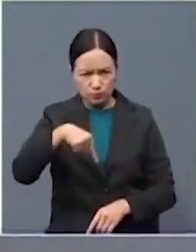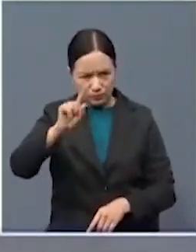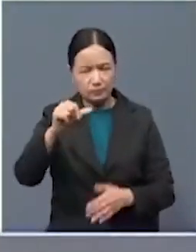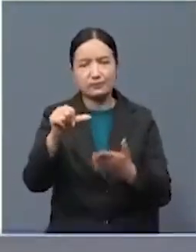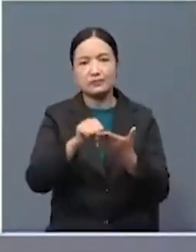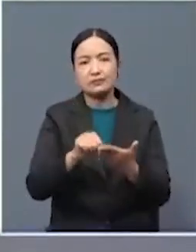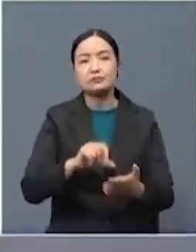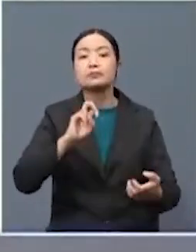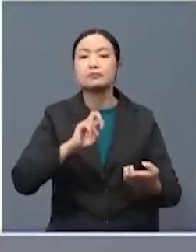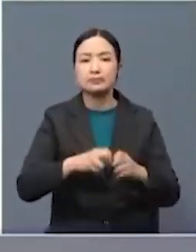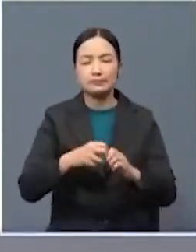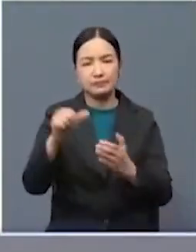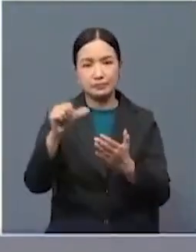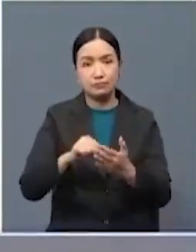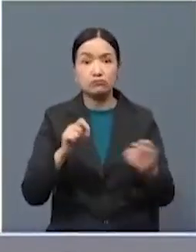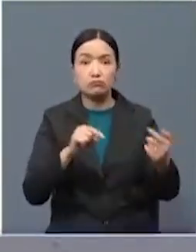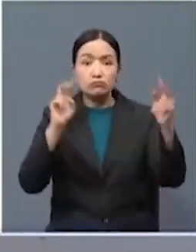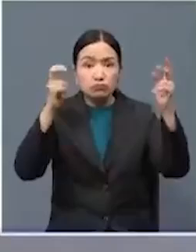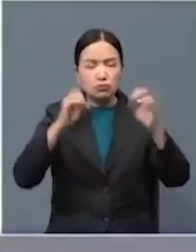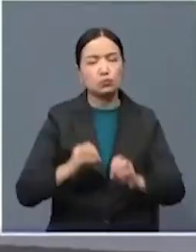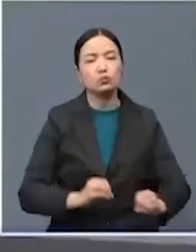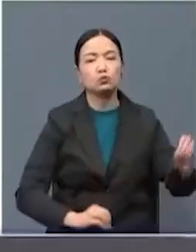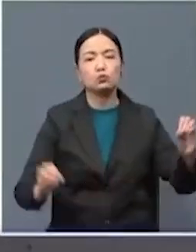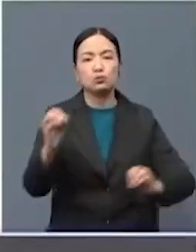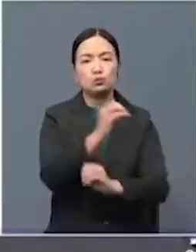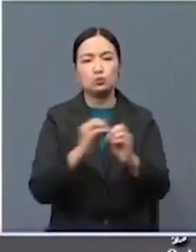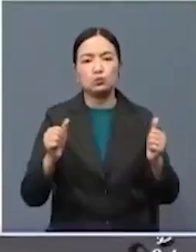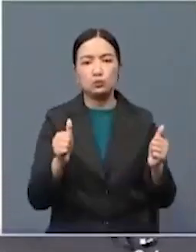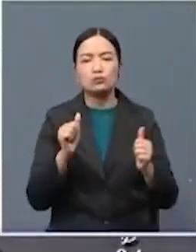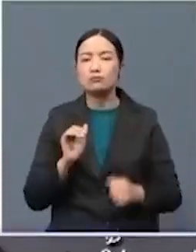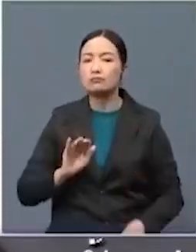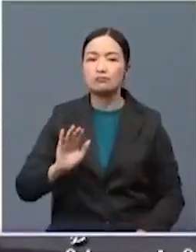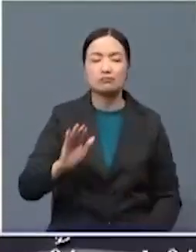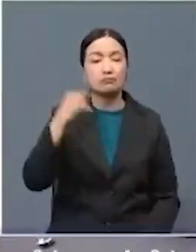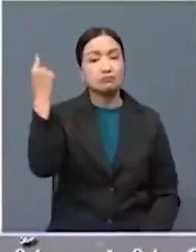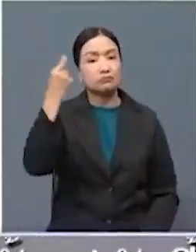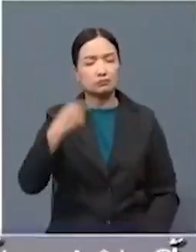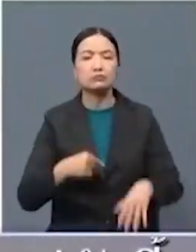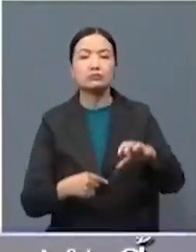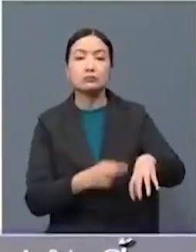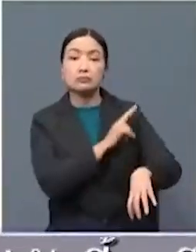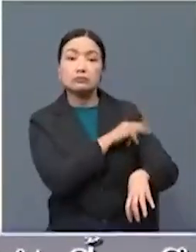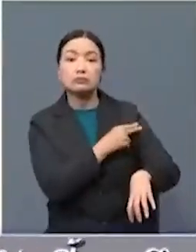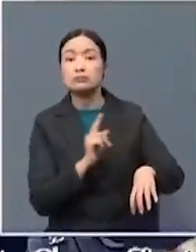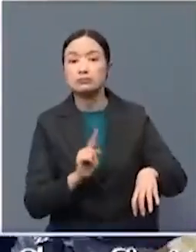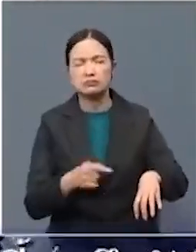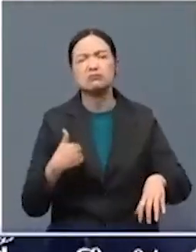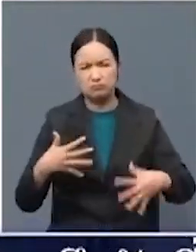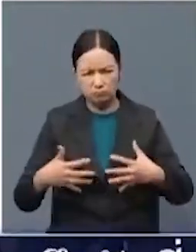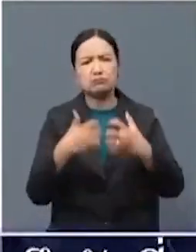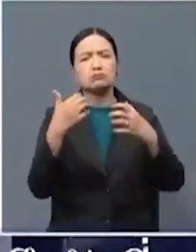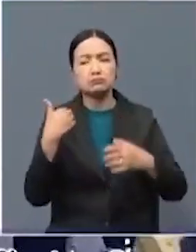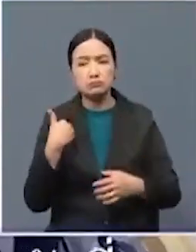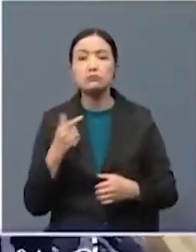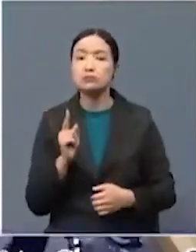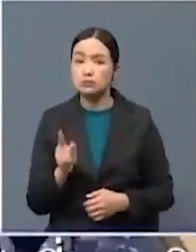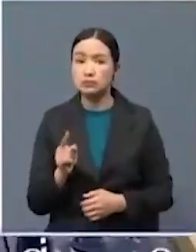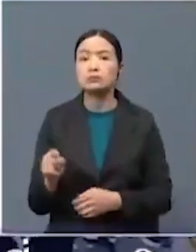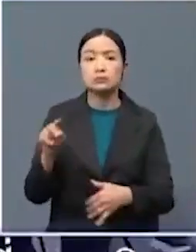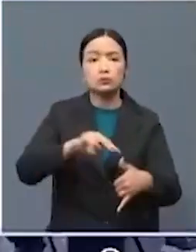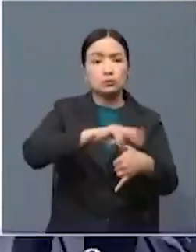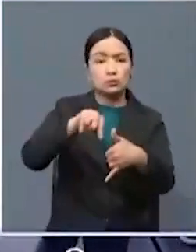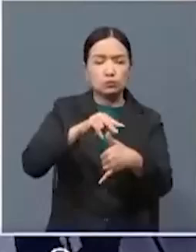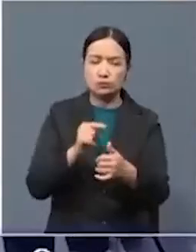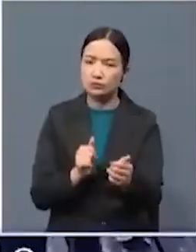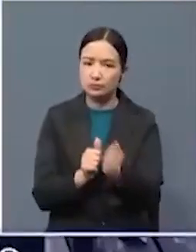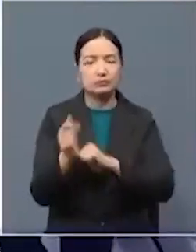อย่างเร่งด่วนนะคะโดยเฉพาะเรื่องของความปลอดภัยของนักท่องเที่ยวเรื่องของโรงพยาบาลค่ะเกิดอุบัติเหตุขึ้นต้องให้การดูแลนัก